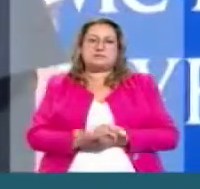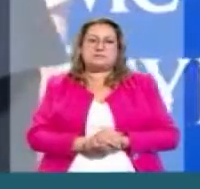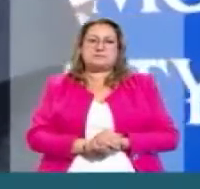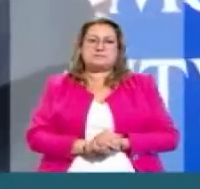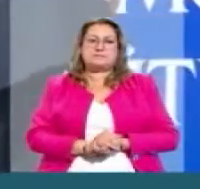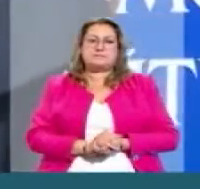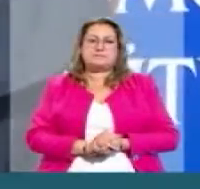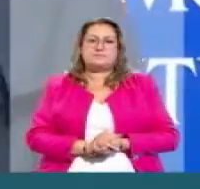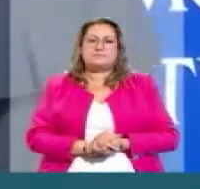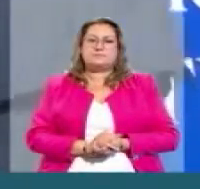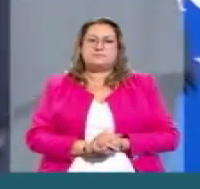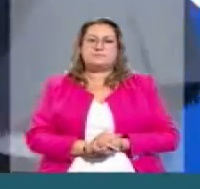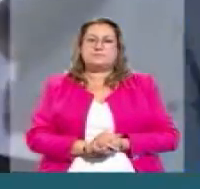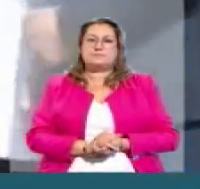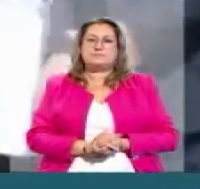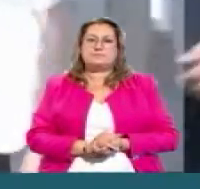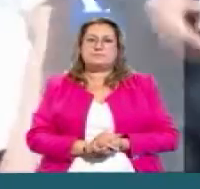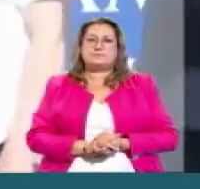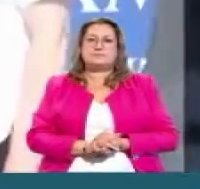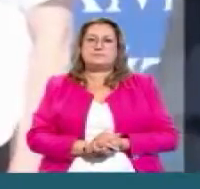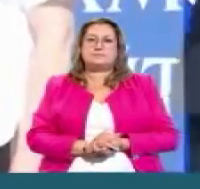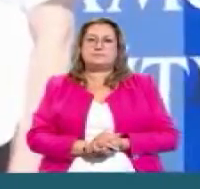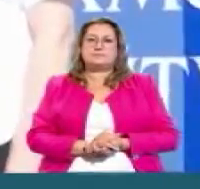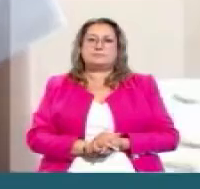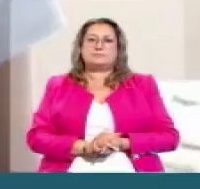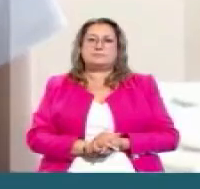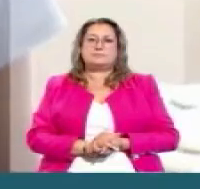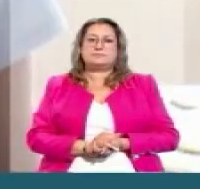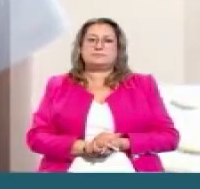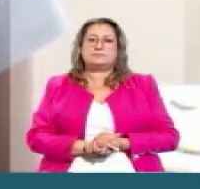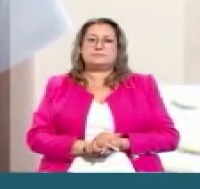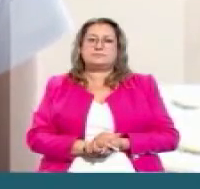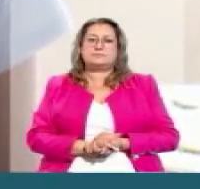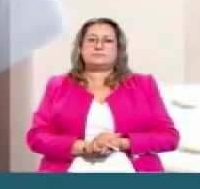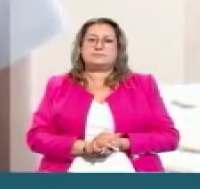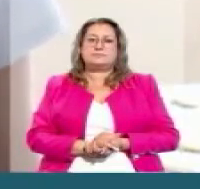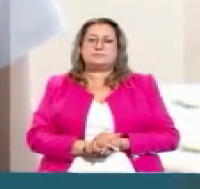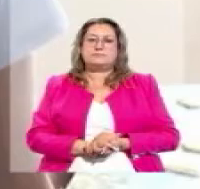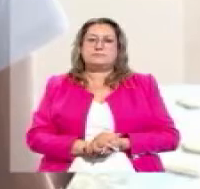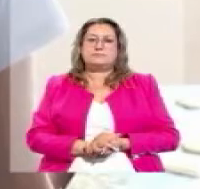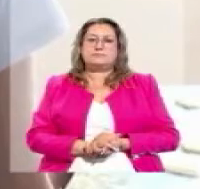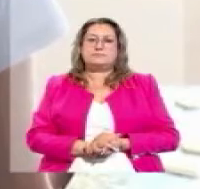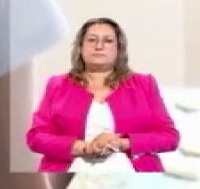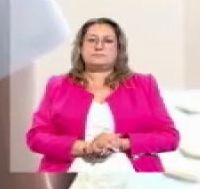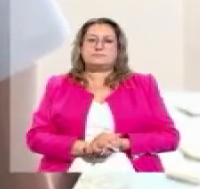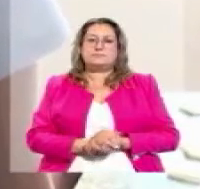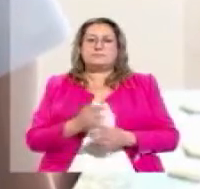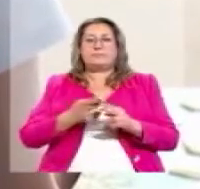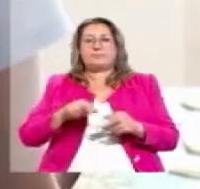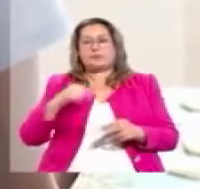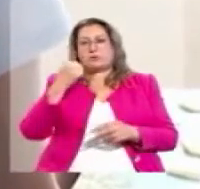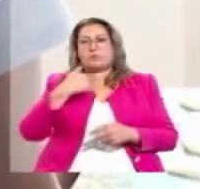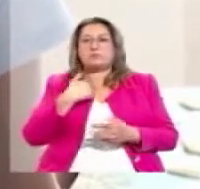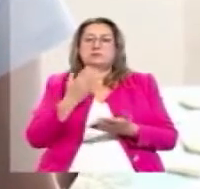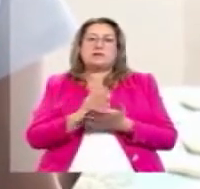жас отбасы, үлгілі отбасы, іскер азаматтар және көп ұлтты отбасы номинациялары. Біздің көшеде осындай мереке болды. Көше тазартылды,